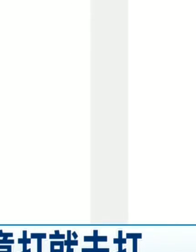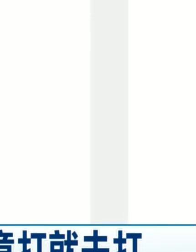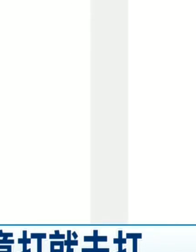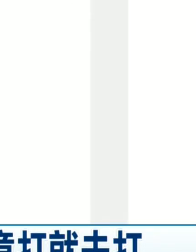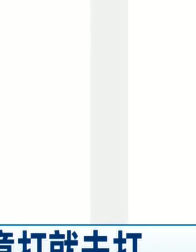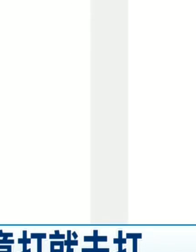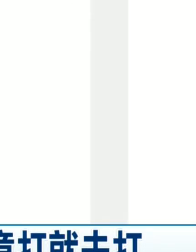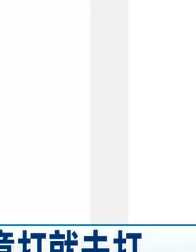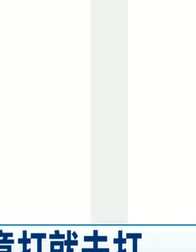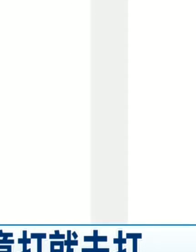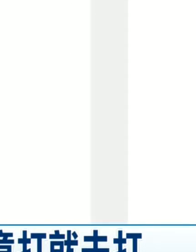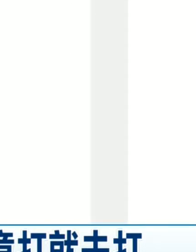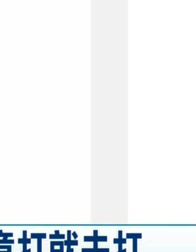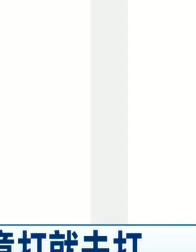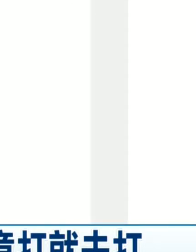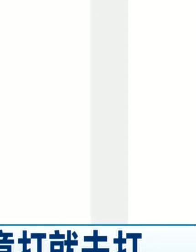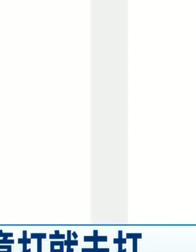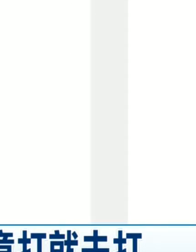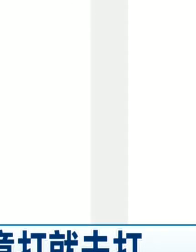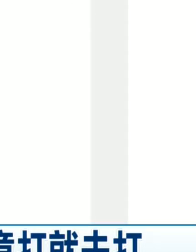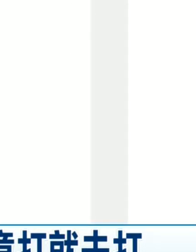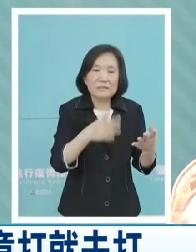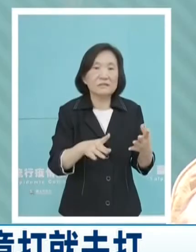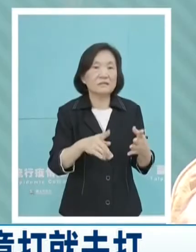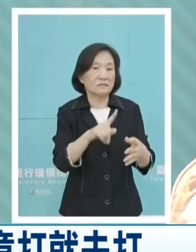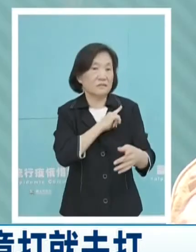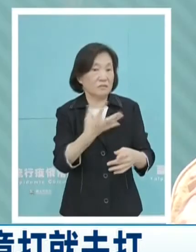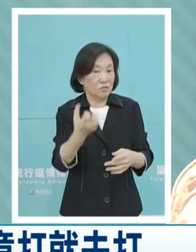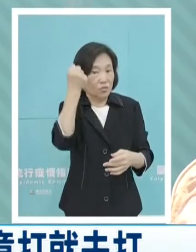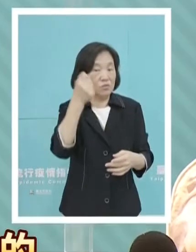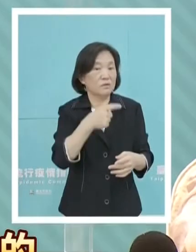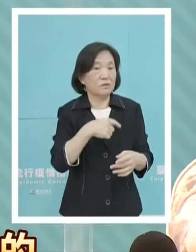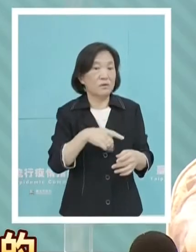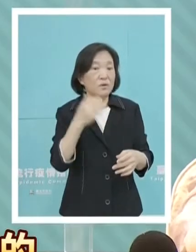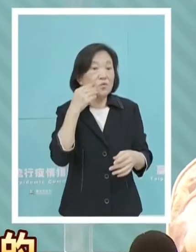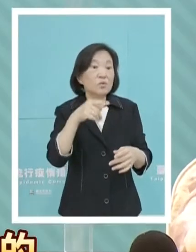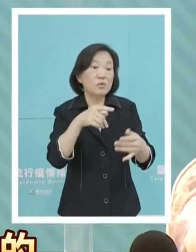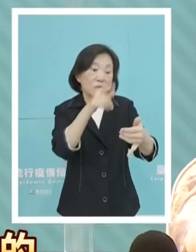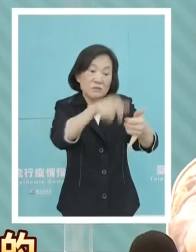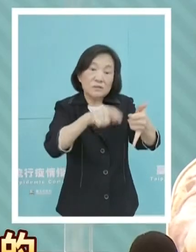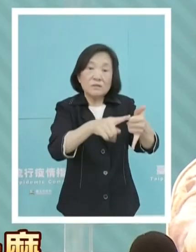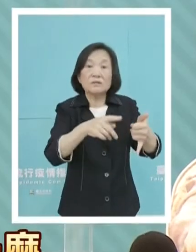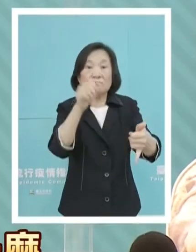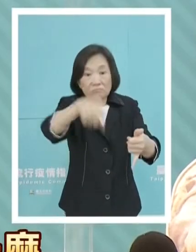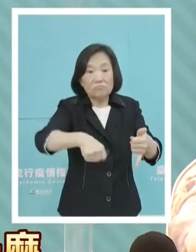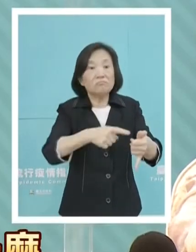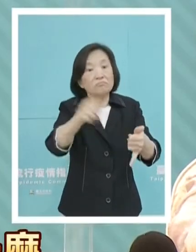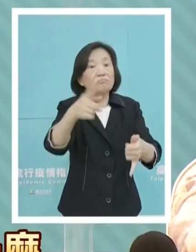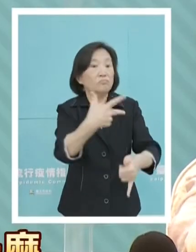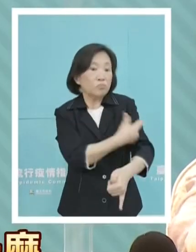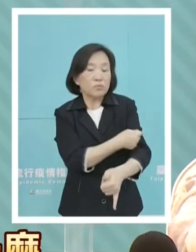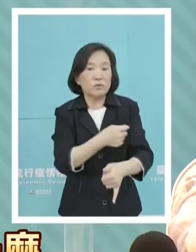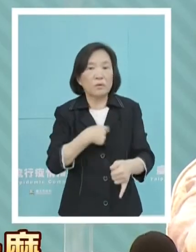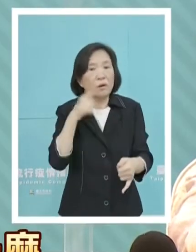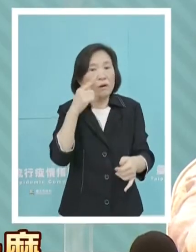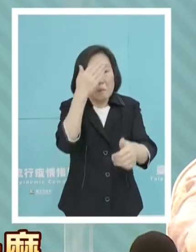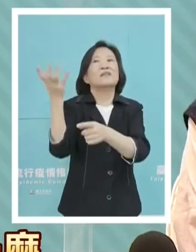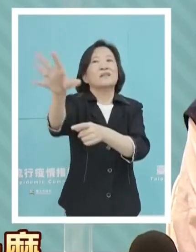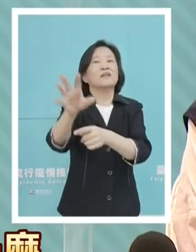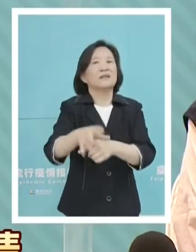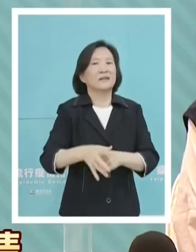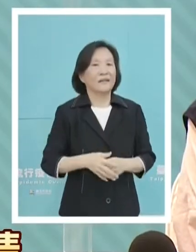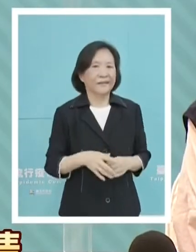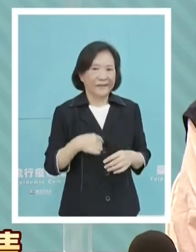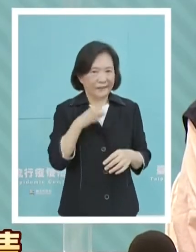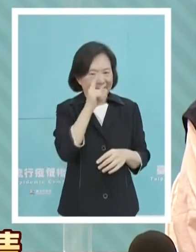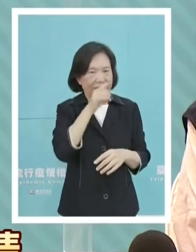众登记高端，政府元首也带头预约。 他自己愿意打的，我们也没有不能去干涉他什么。至